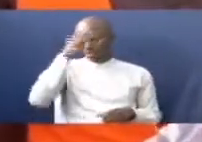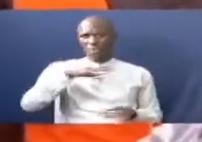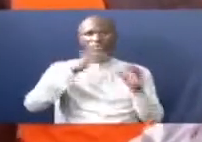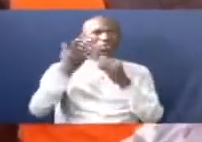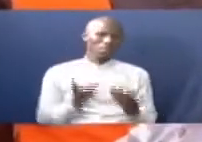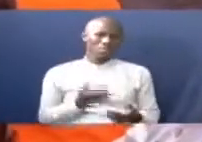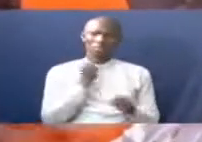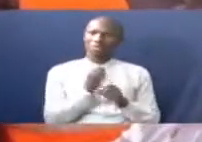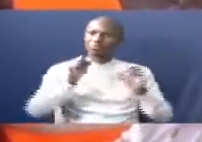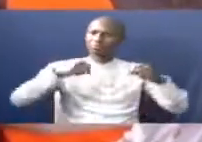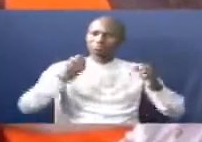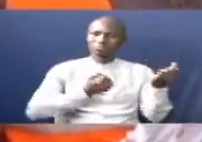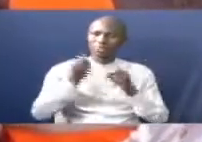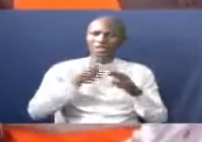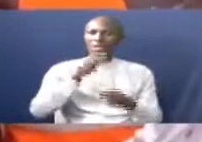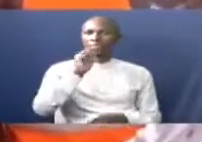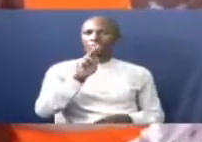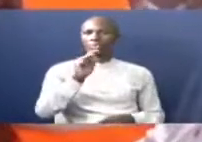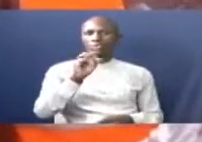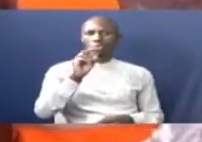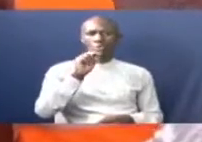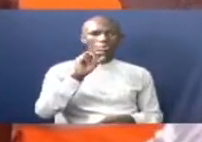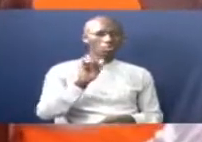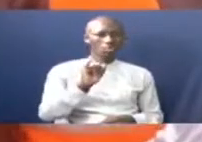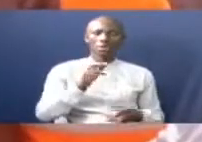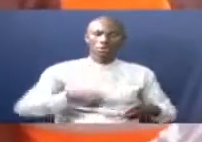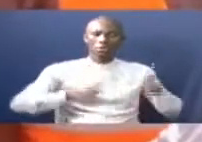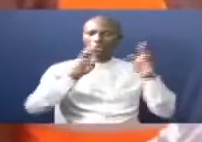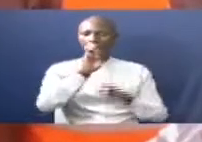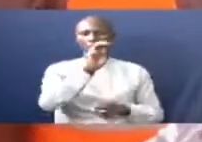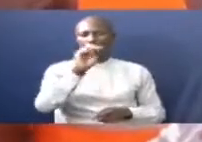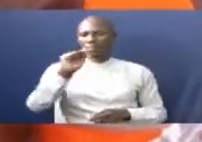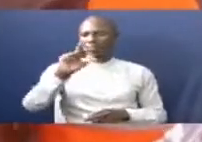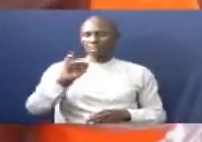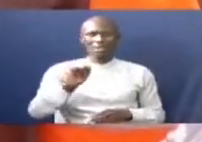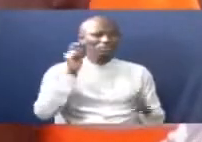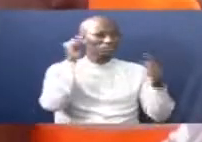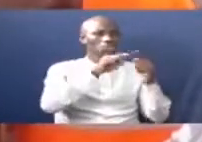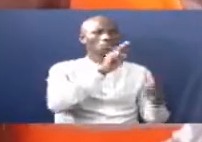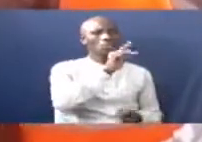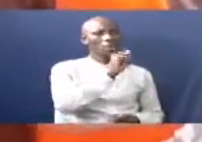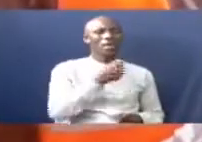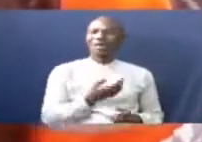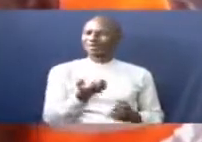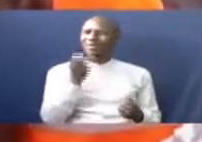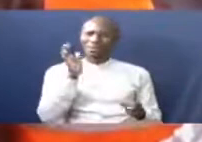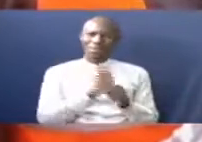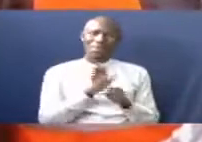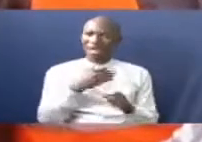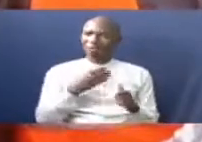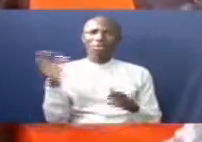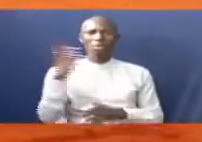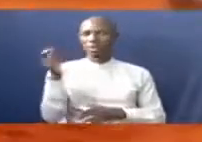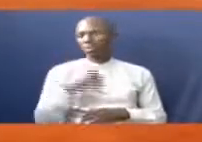maana ngali yose ne dia baito mutongoi na lelo wa emali tuvukia we na mahitaji maingi pio pio pio pio kwanza takazi